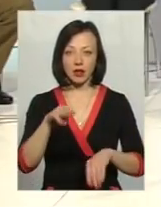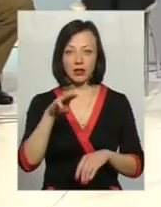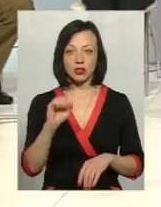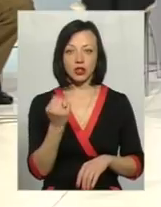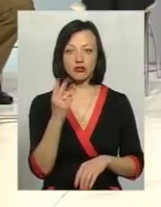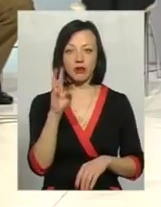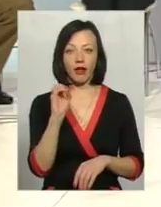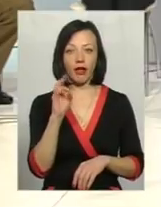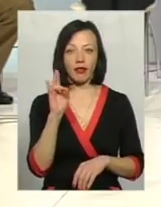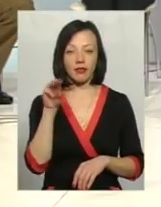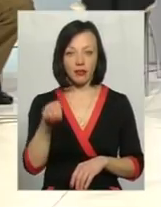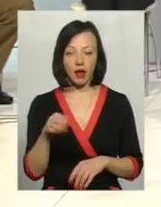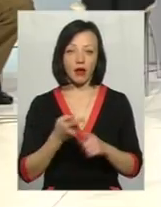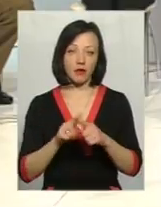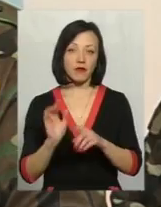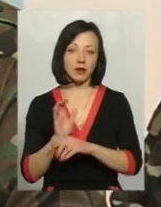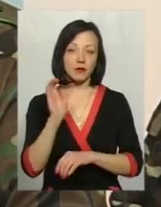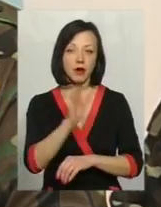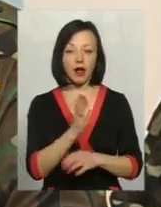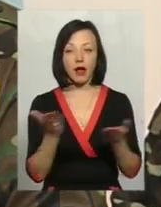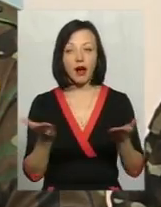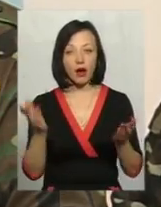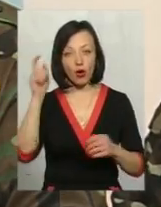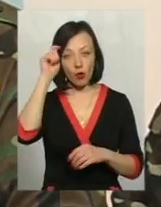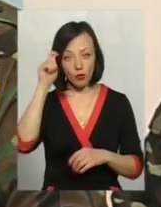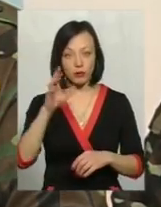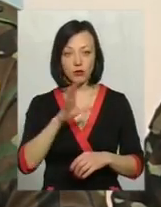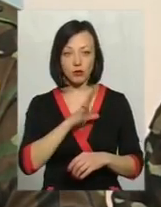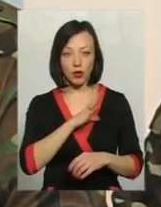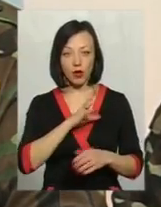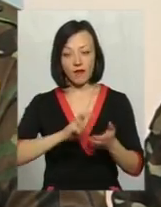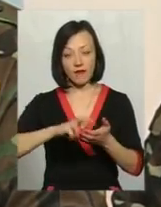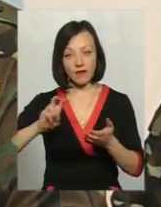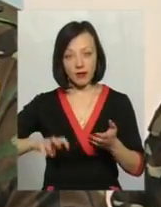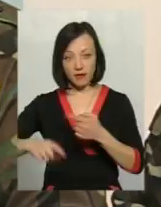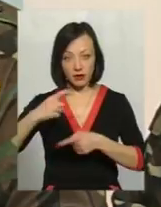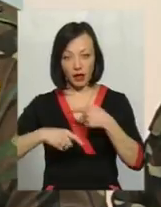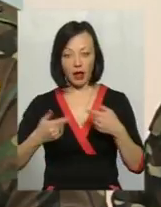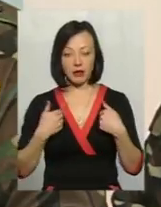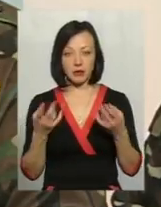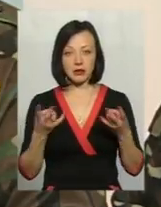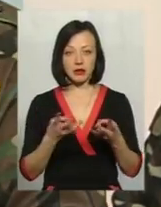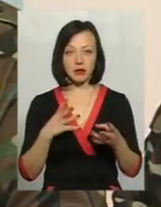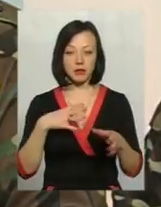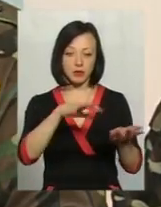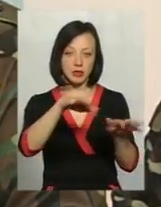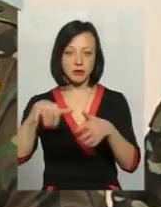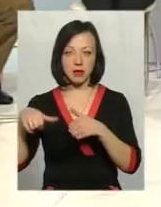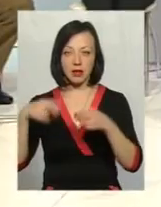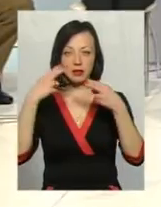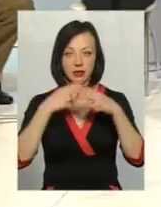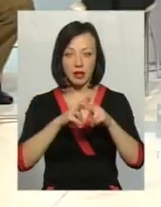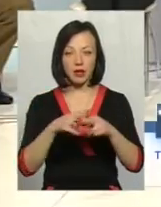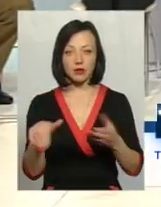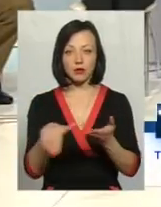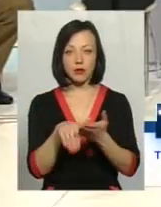на обезпечення, тобто яких хлопців вже було виведено, а нам треба було забирати техніку,